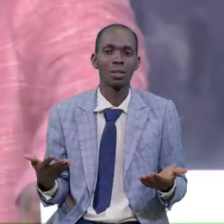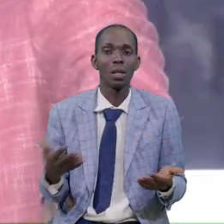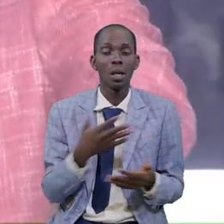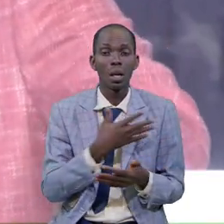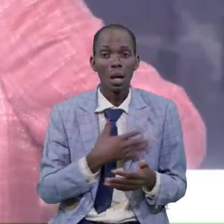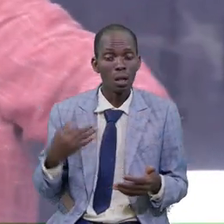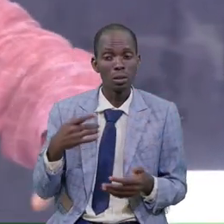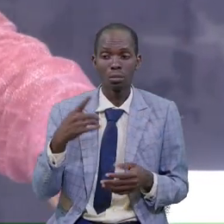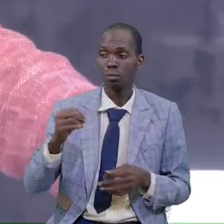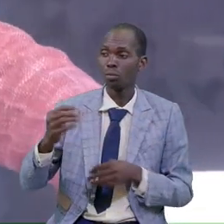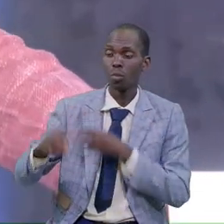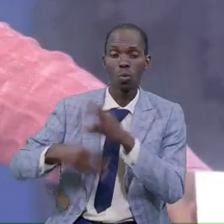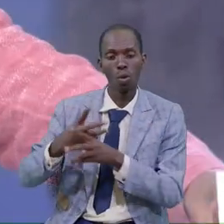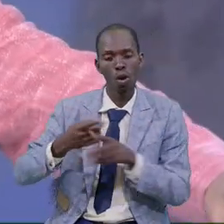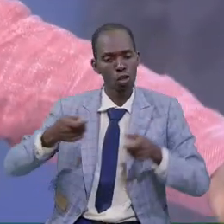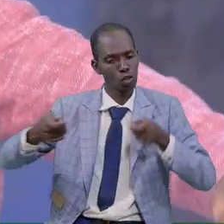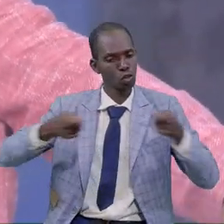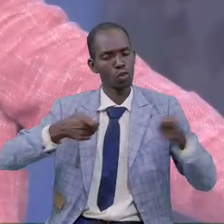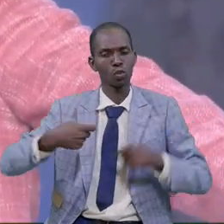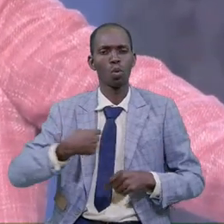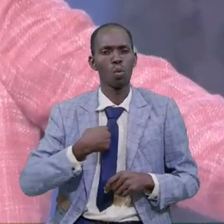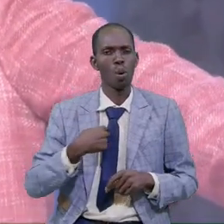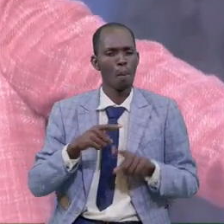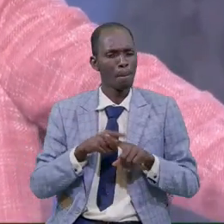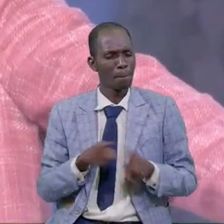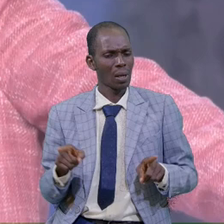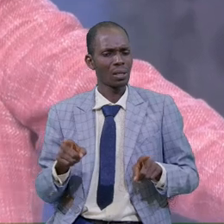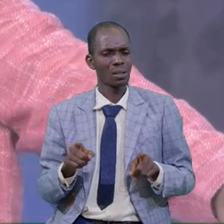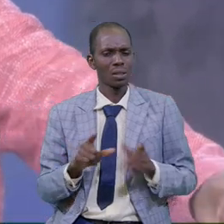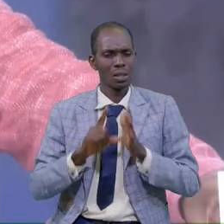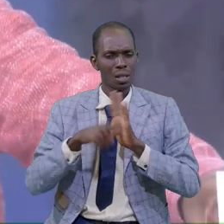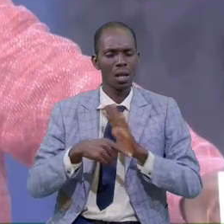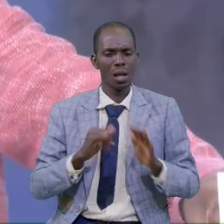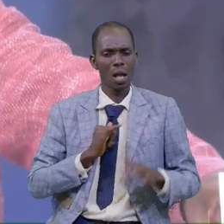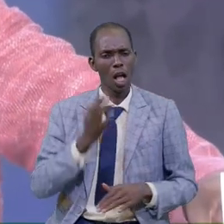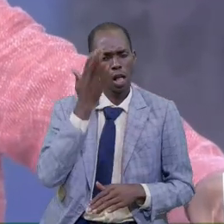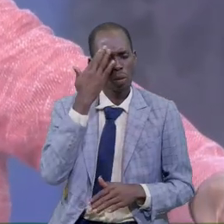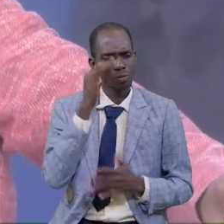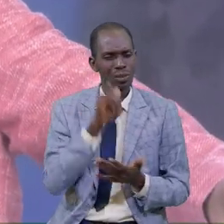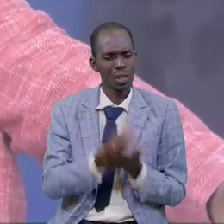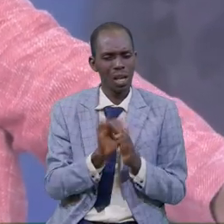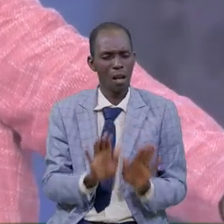Ils me contrôlaient. Et maintenant, je savais que cette crainte en moi,